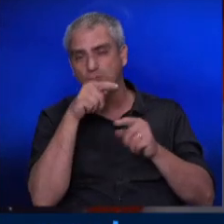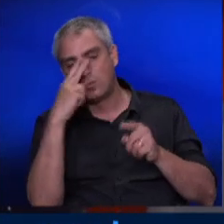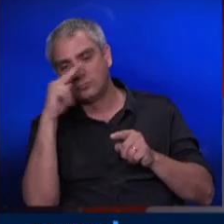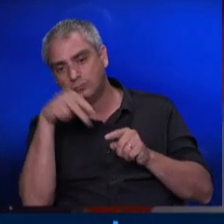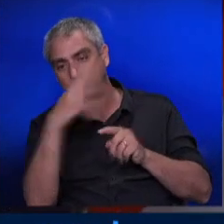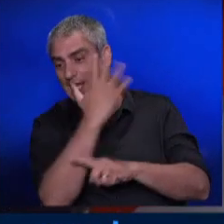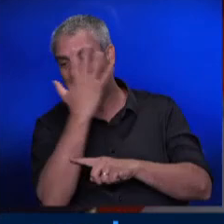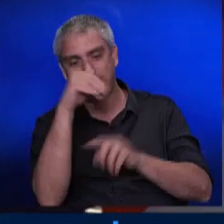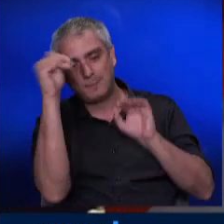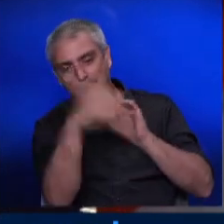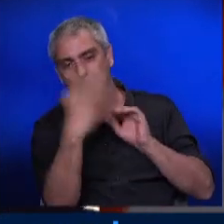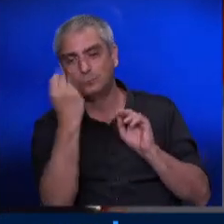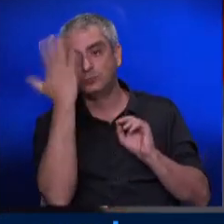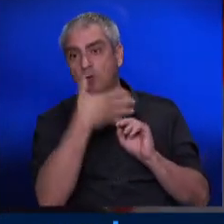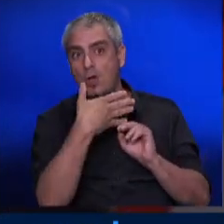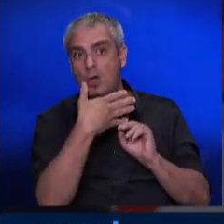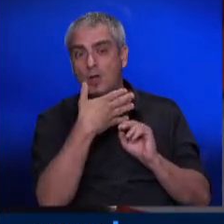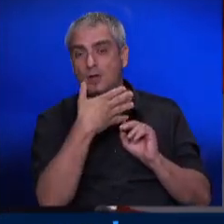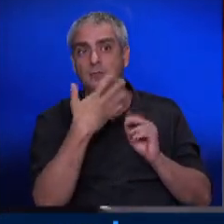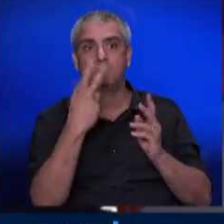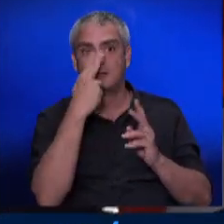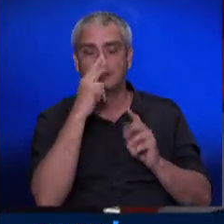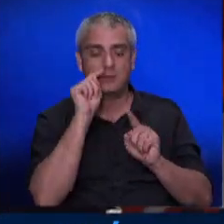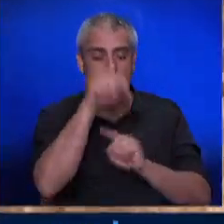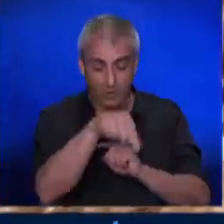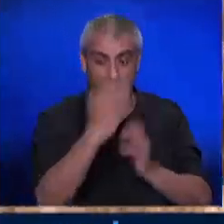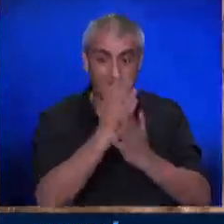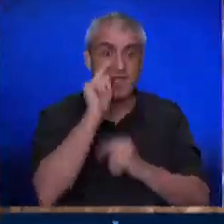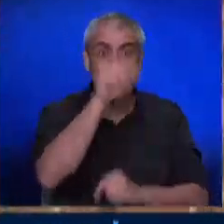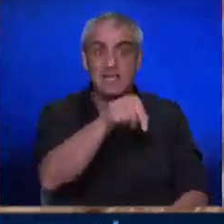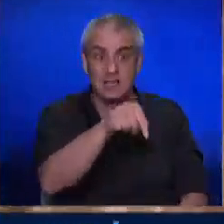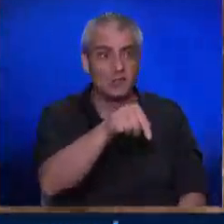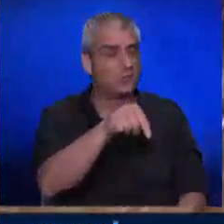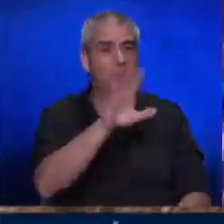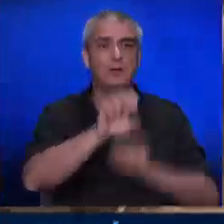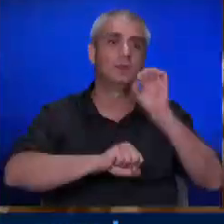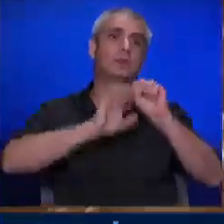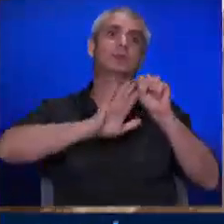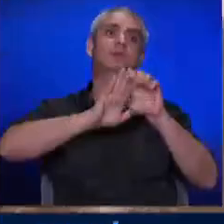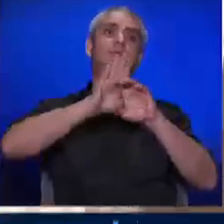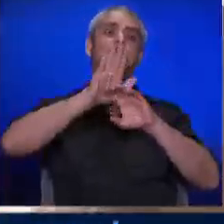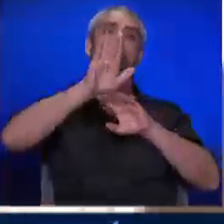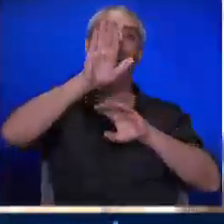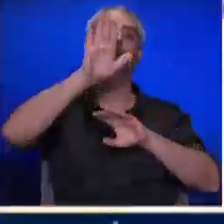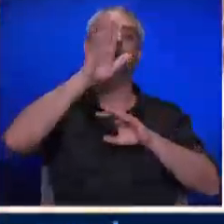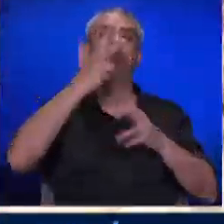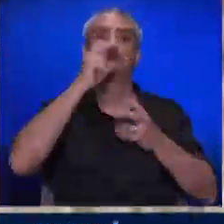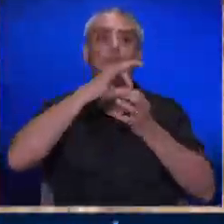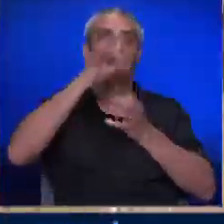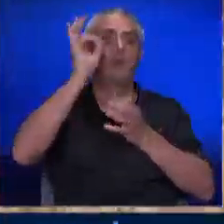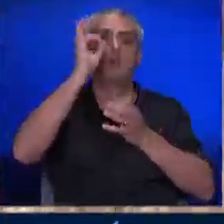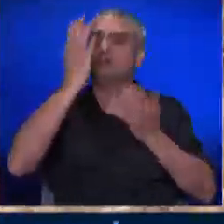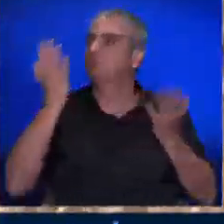שחור בין עצים. ניסינו להגיע לשם, הגענו לשם. אבל אתה מטפס על מדרון של למעלה